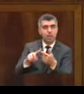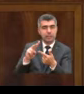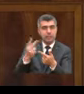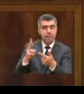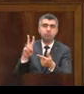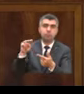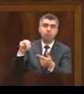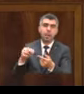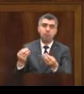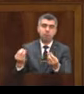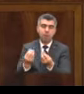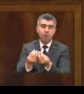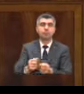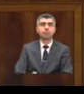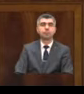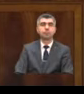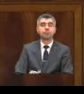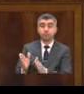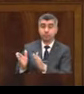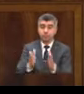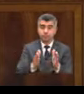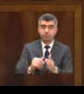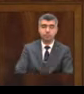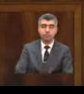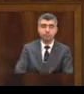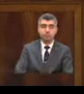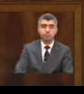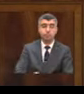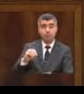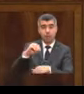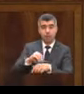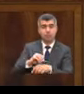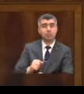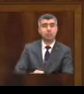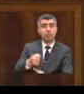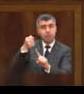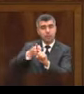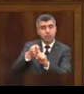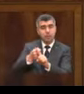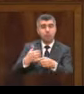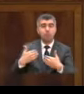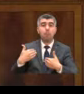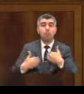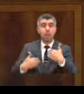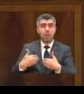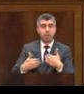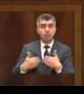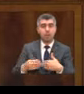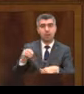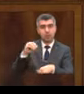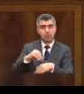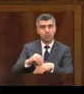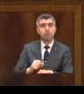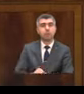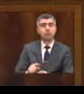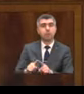الأولى للجائحة. تم كذلك يعني على مستوى الأشخاص في وضعية إعاقة، أكيد أن الأشخاص في